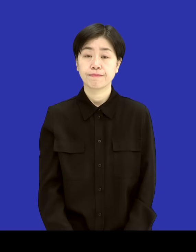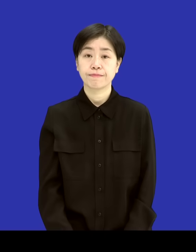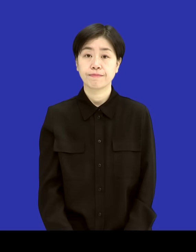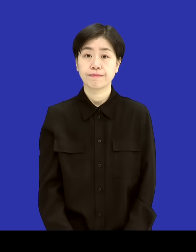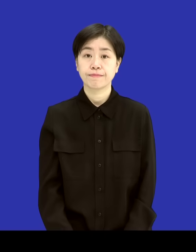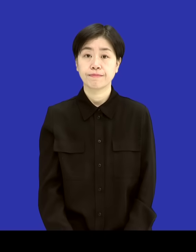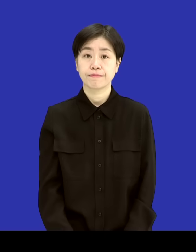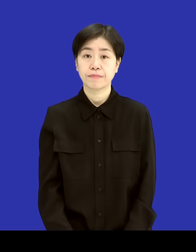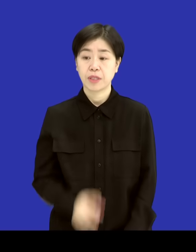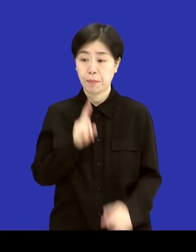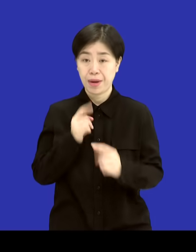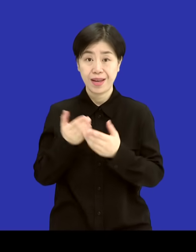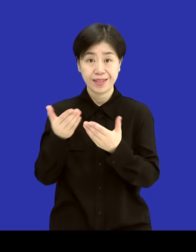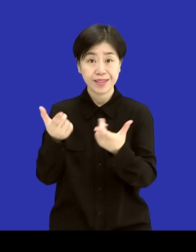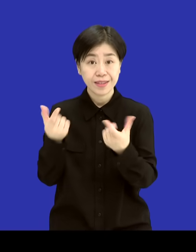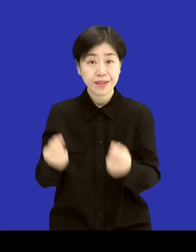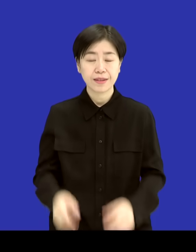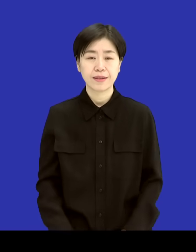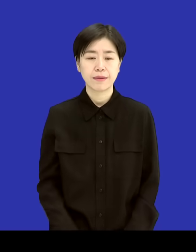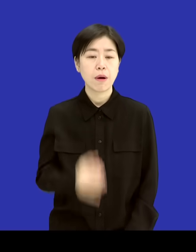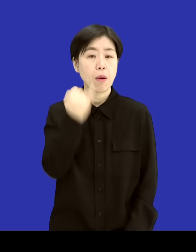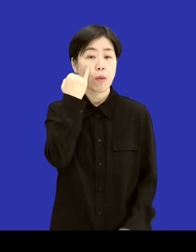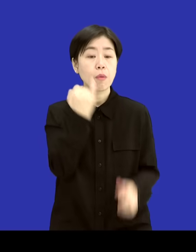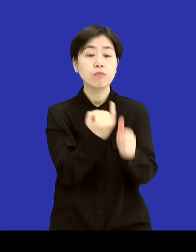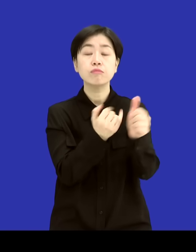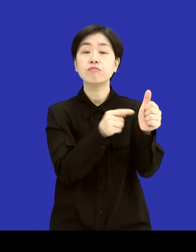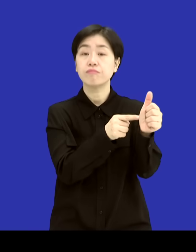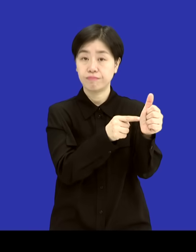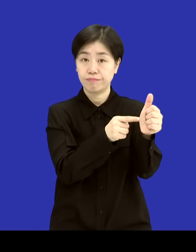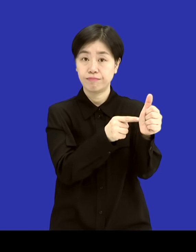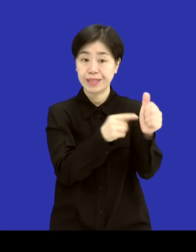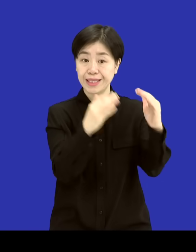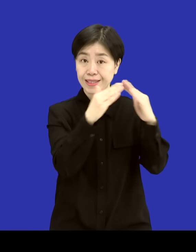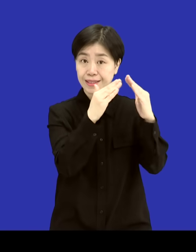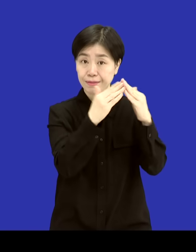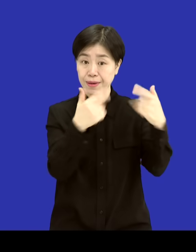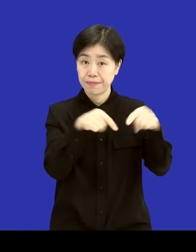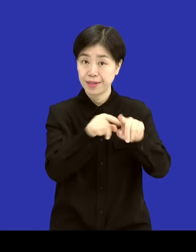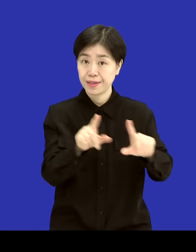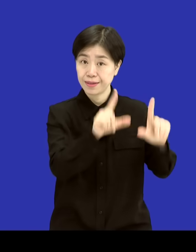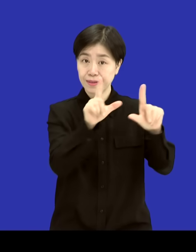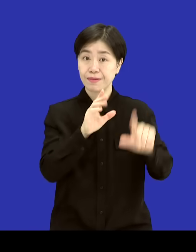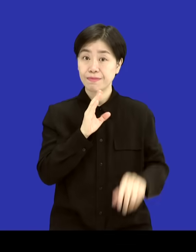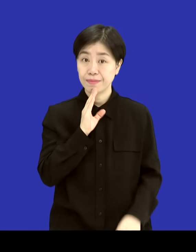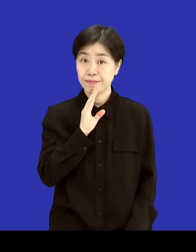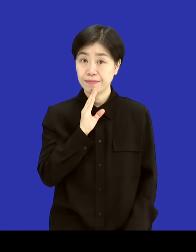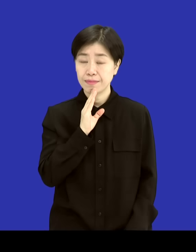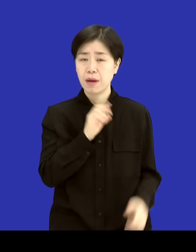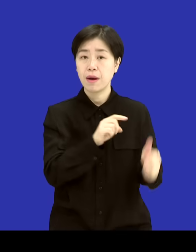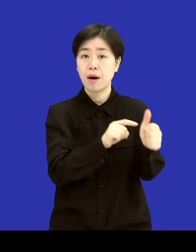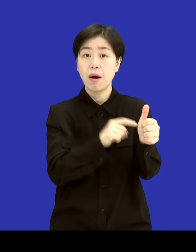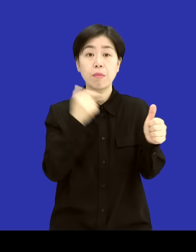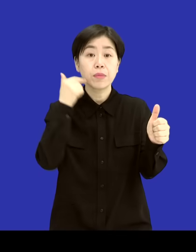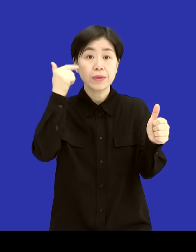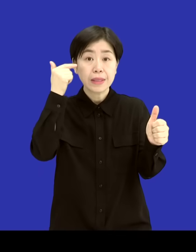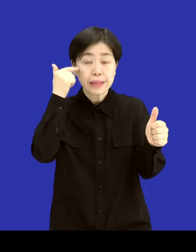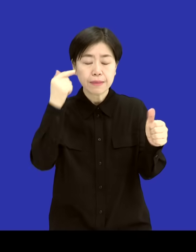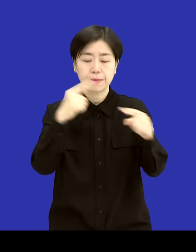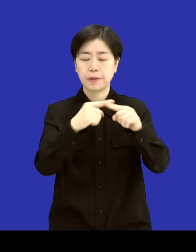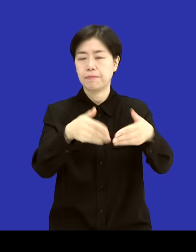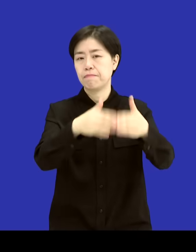사실 아까 말씀드렸다시피 저희 고모부 댁에 이제 홈스테이 했는데 고모부께서 네. 이제 개척교회 목사님이시니까